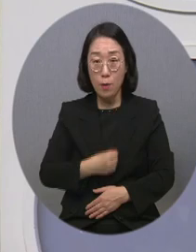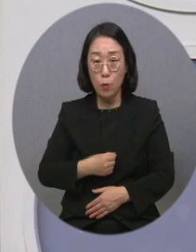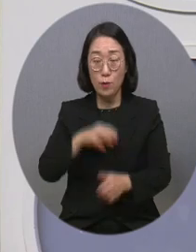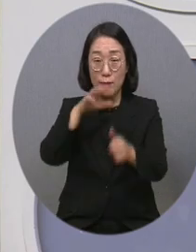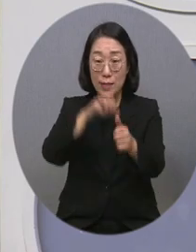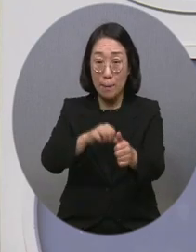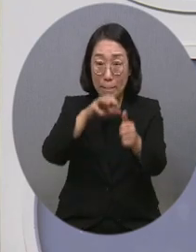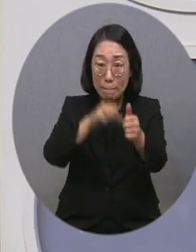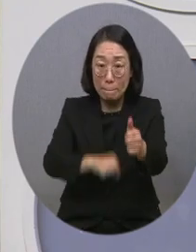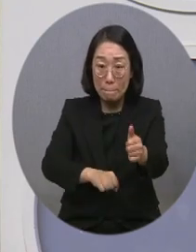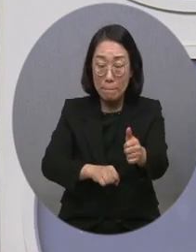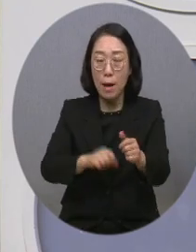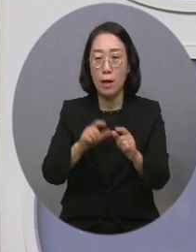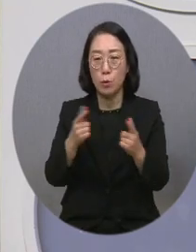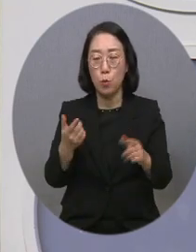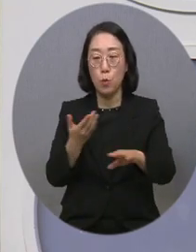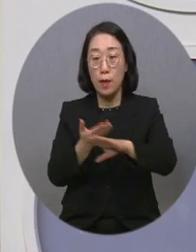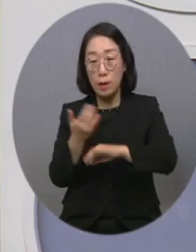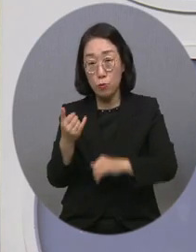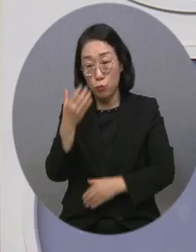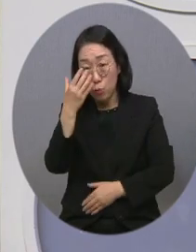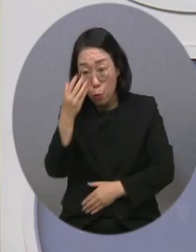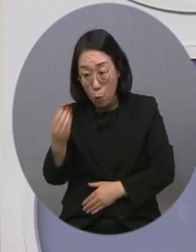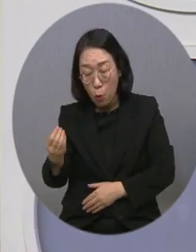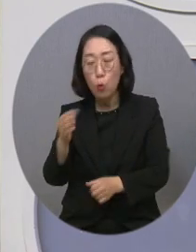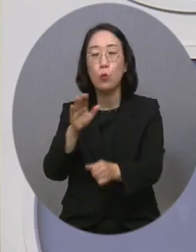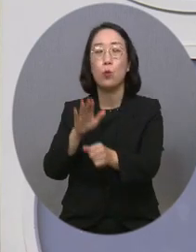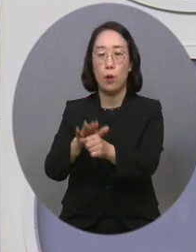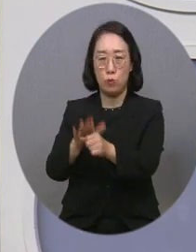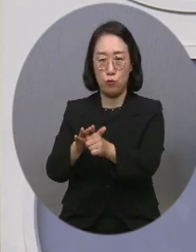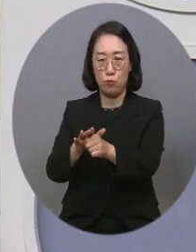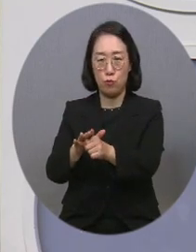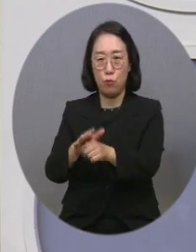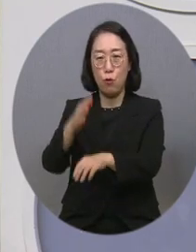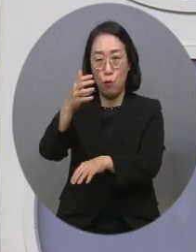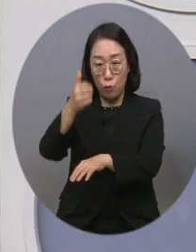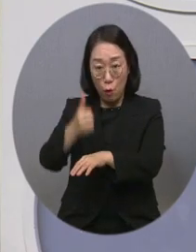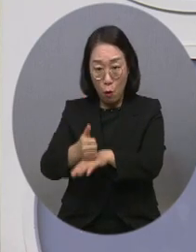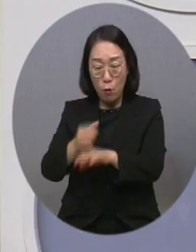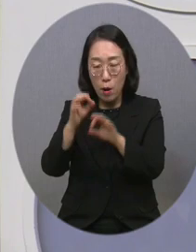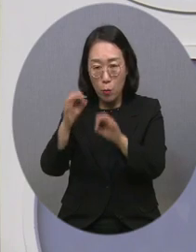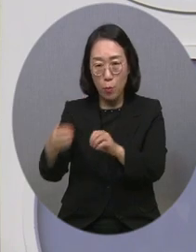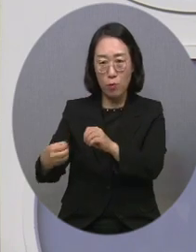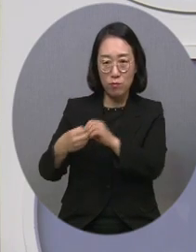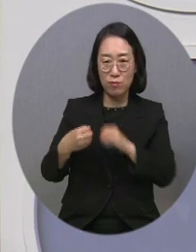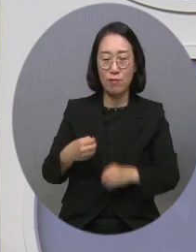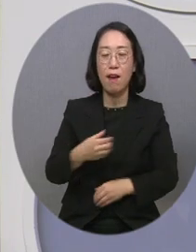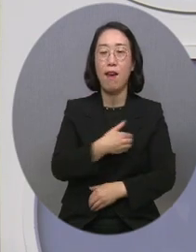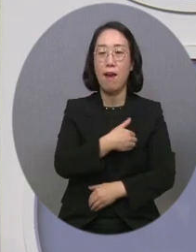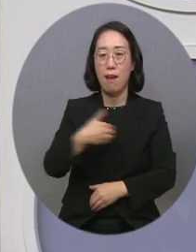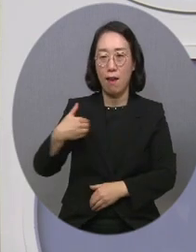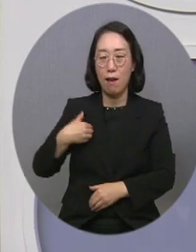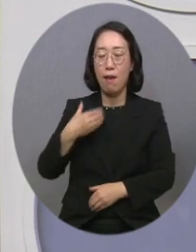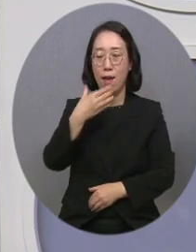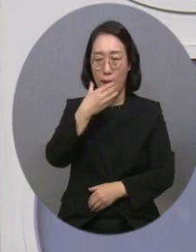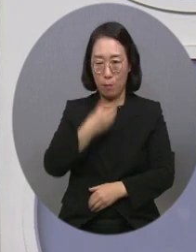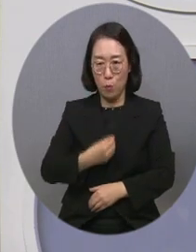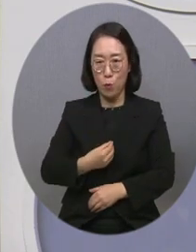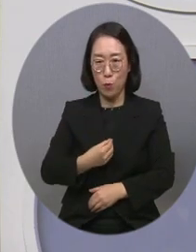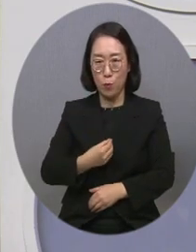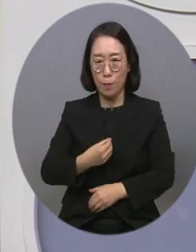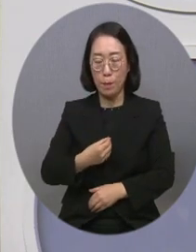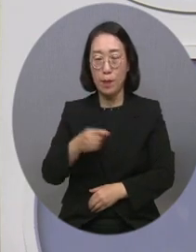아니고 누군가를 도와주고 거기에서 얻어지는 어떤 결과물이기 때문에 행복해지기 위해서는 이러한 기부